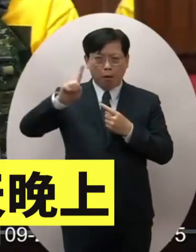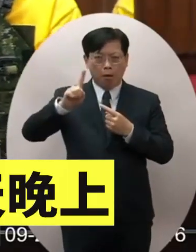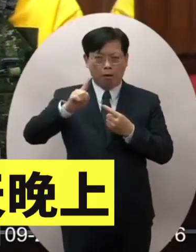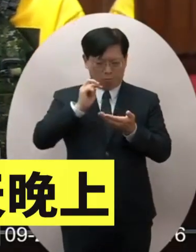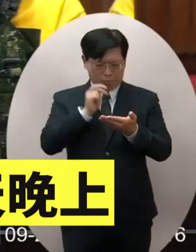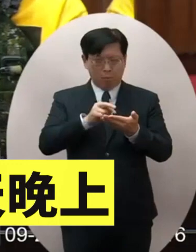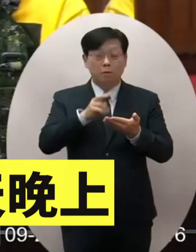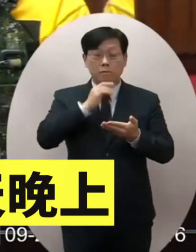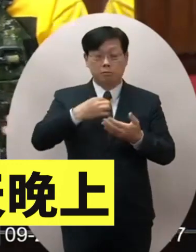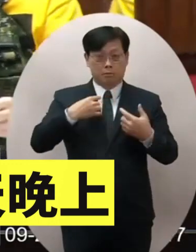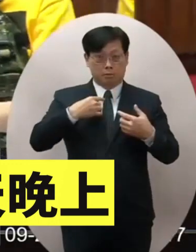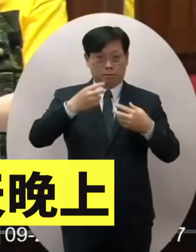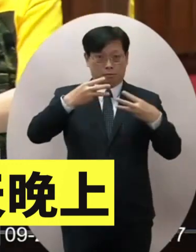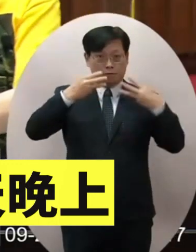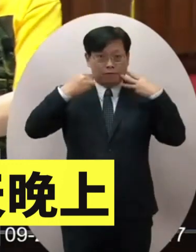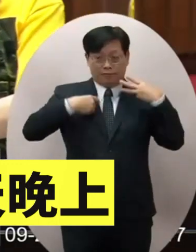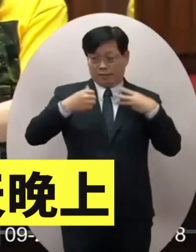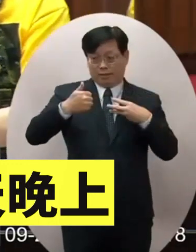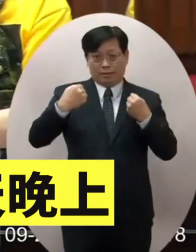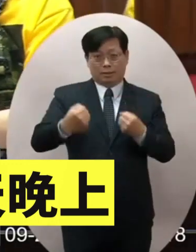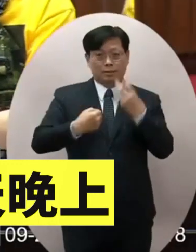料，裴伟他在